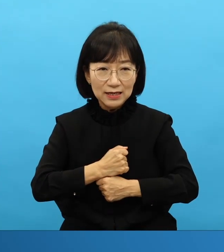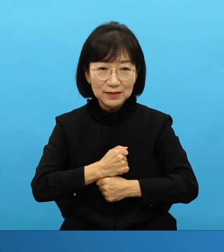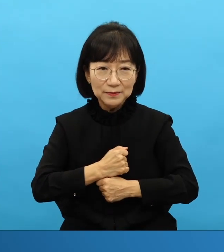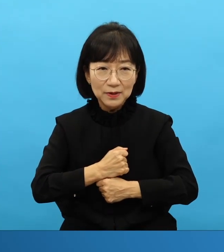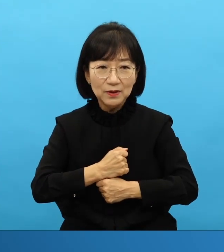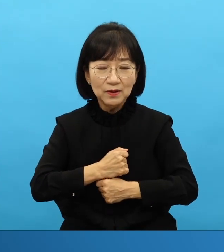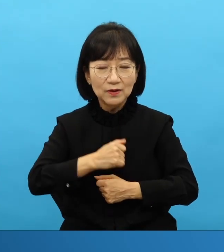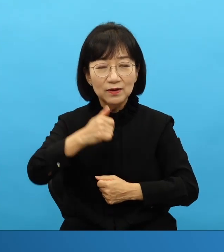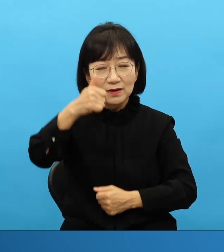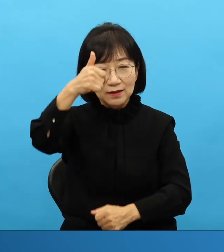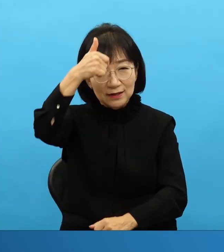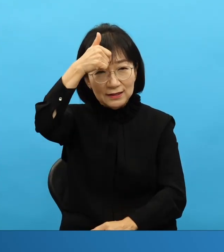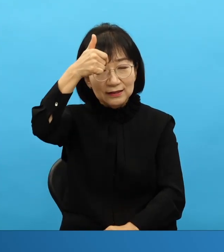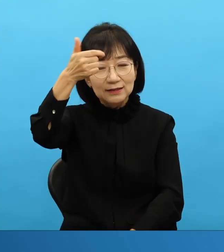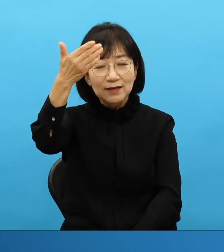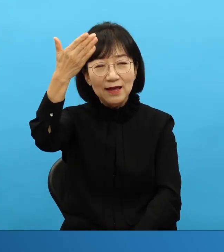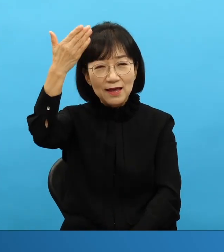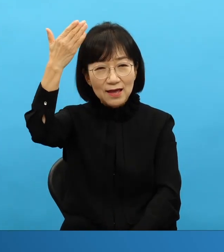지키며